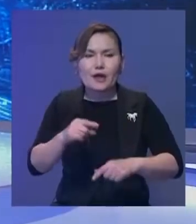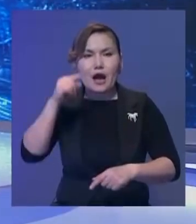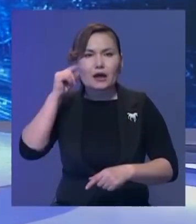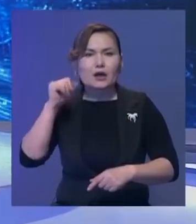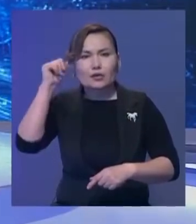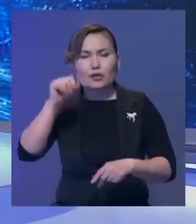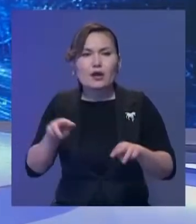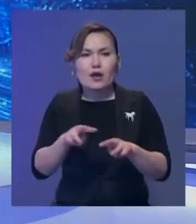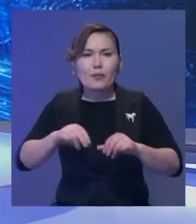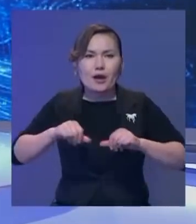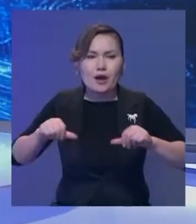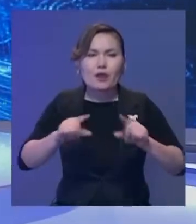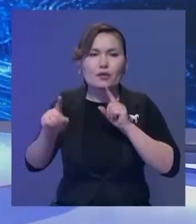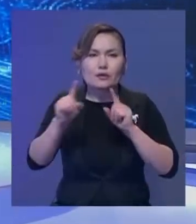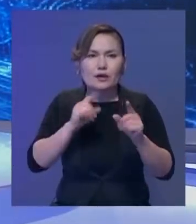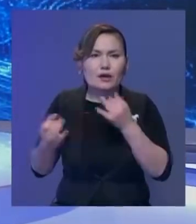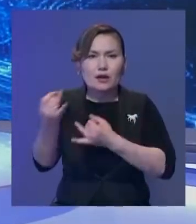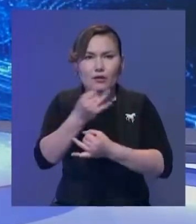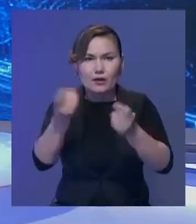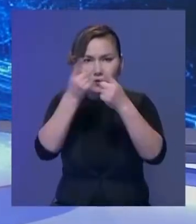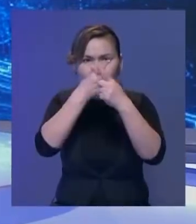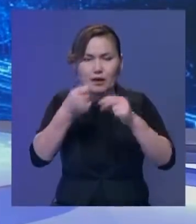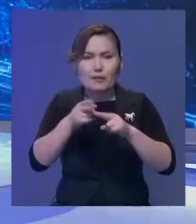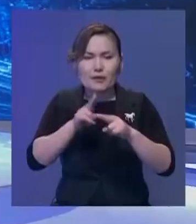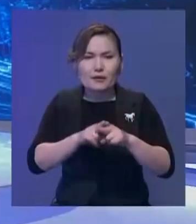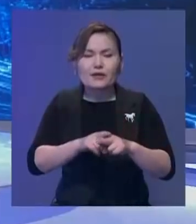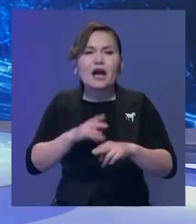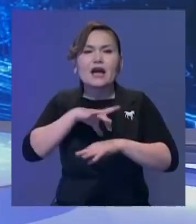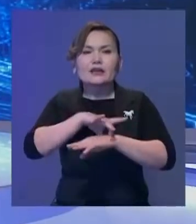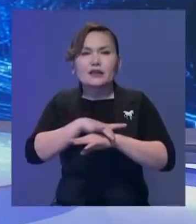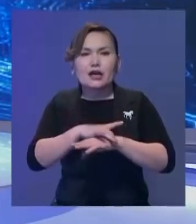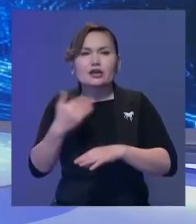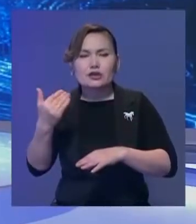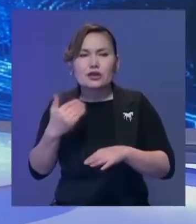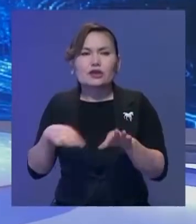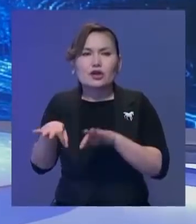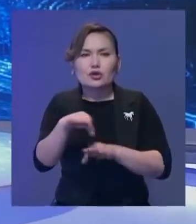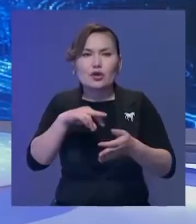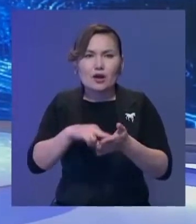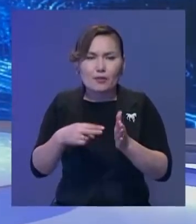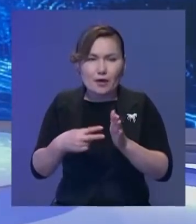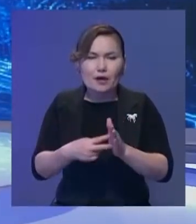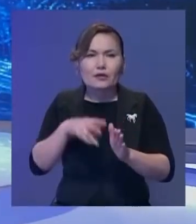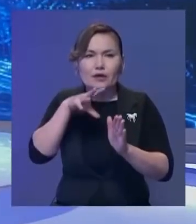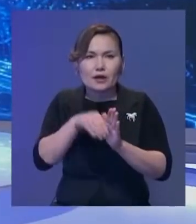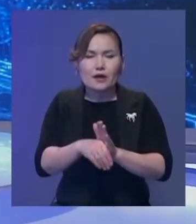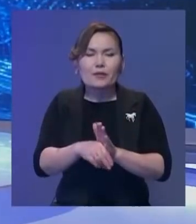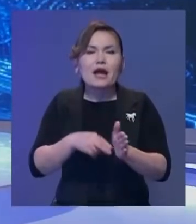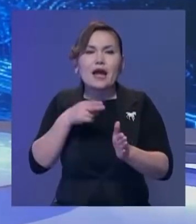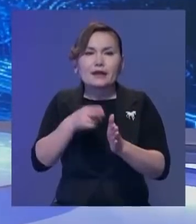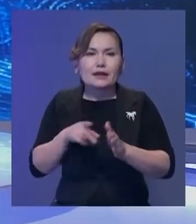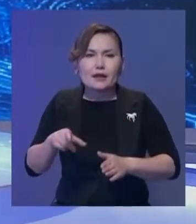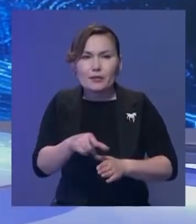Өзбекстан үкіметаралық комиссиясының кеңейтілген отырысында айтылды. Ресми Ташкент жобаны жоспарлау кезеңінен бөлек теміржолдың